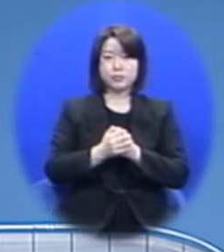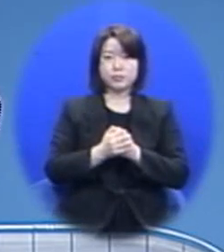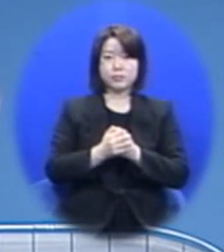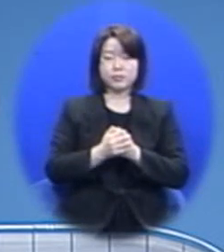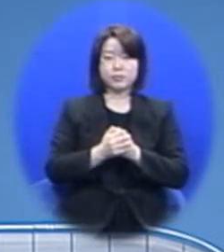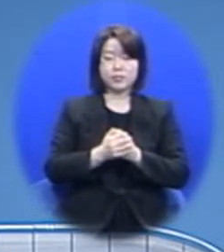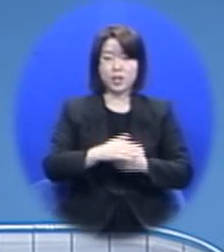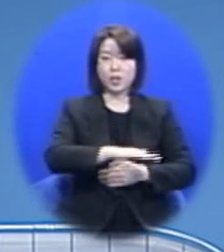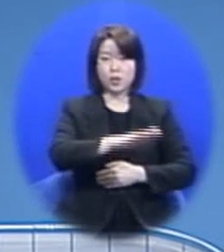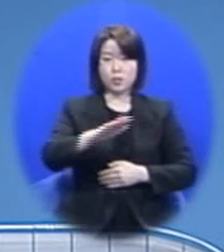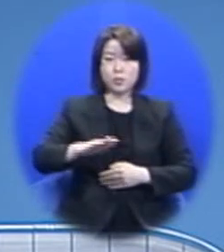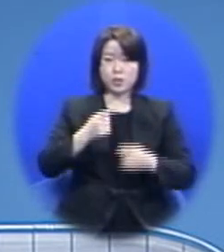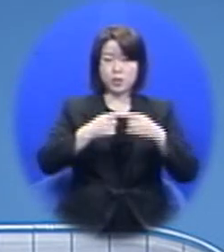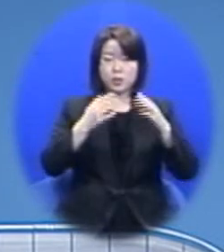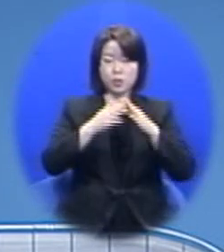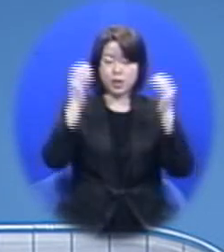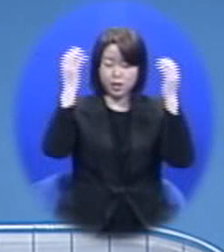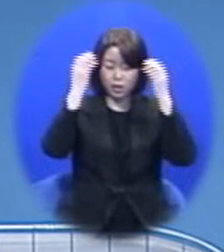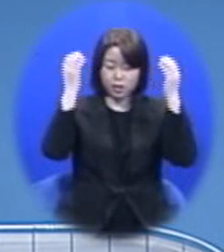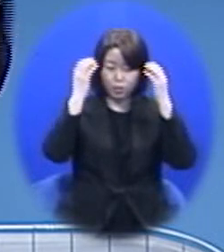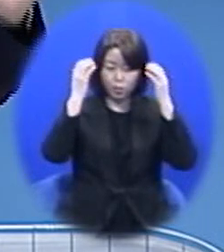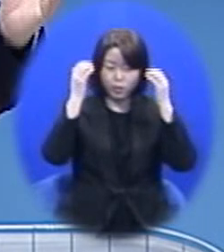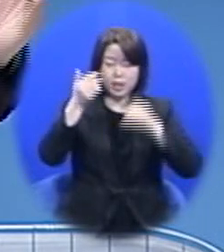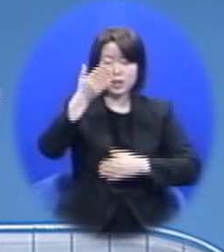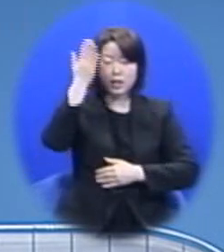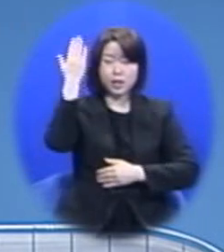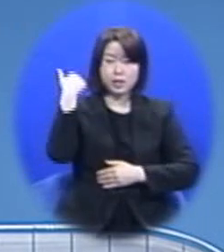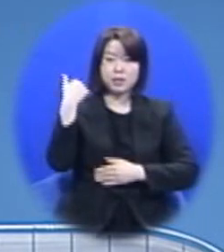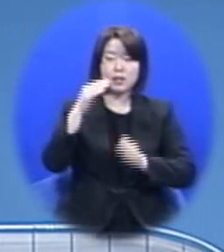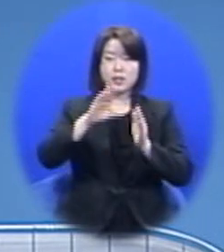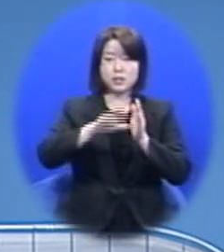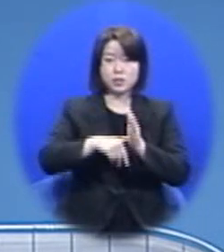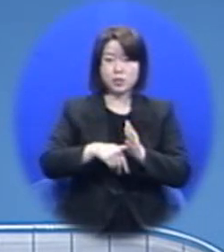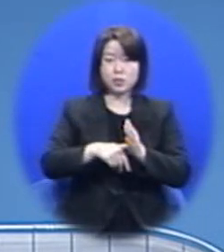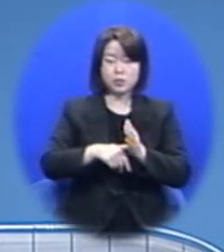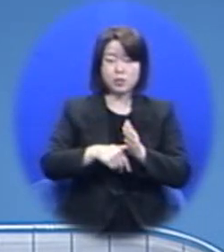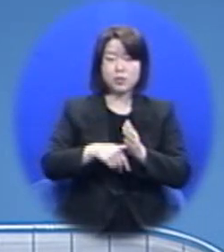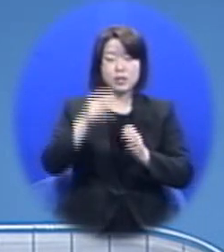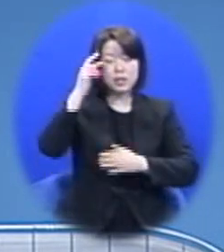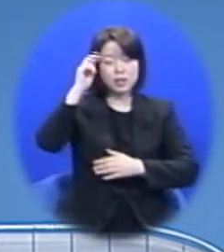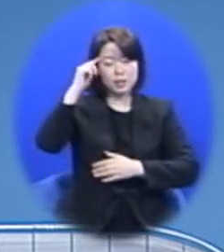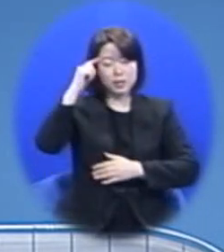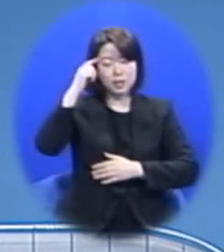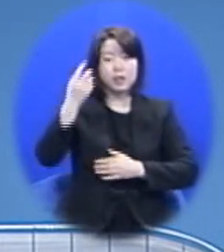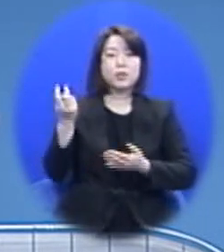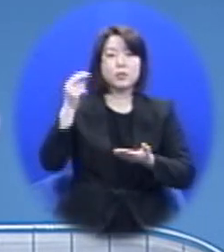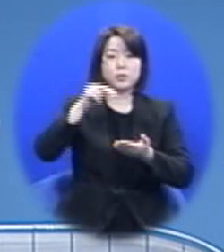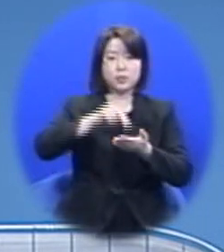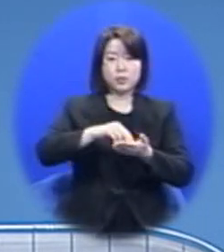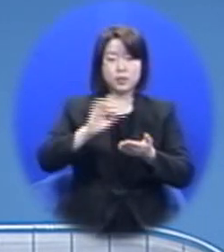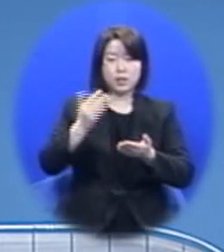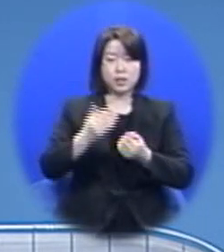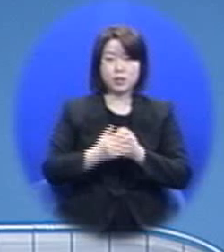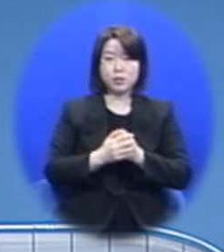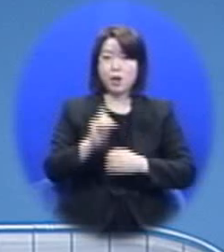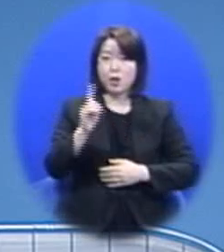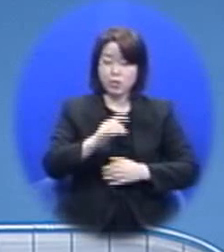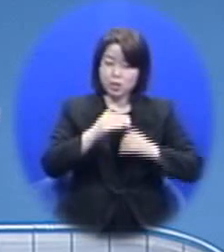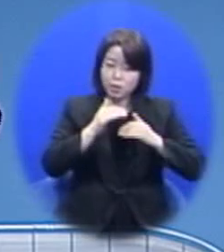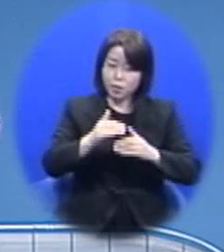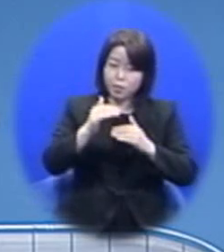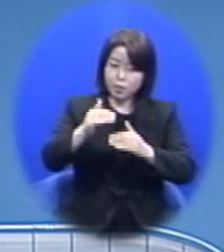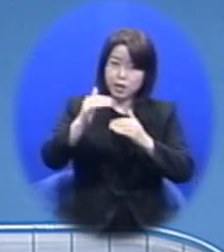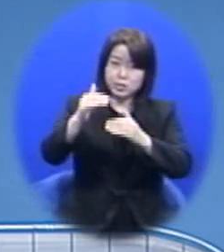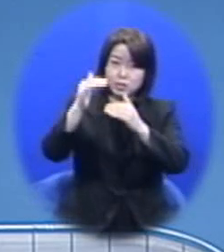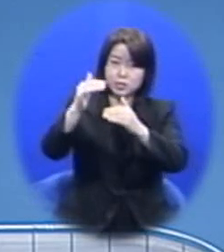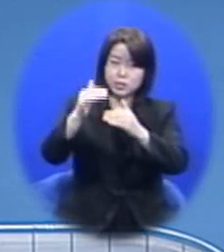우리 교회 고난의 시절, 그날은 돌아가는 겁니다. 우리가 어떤 과정을 거쳐서 지금